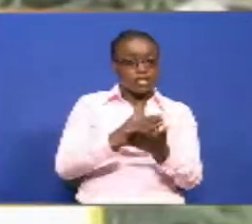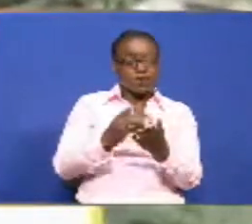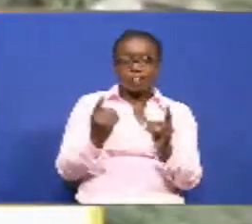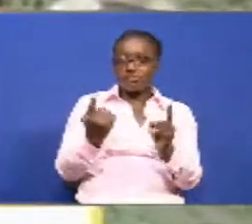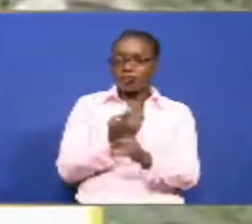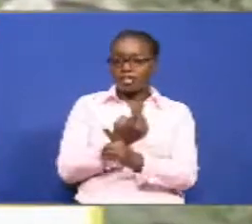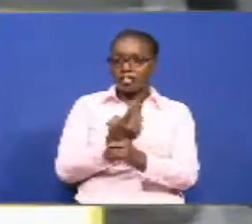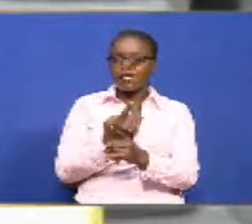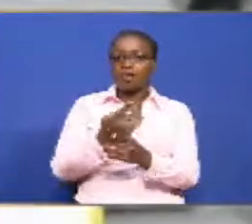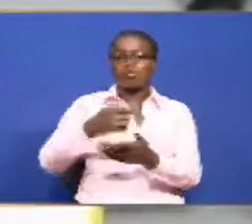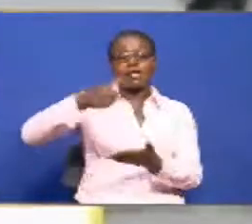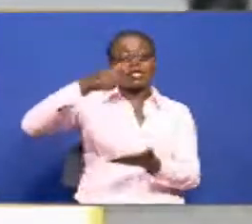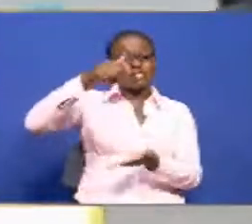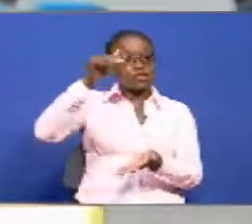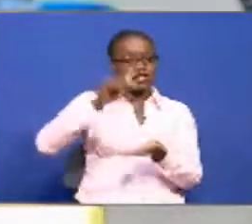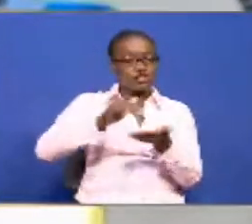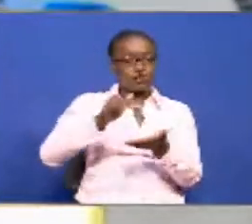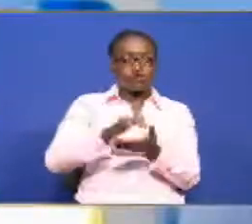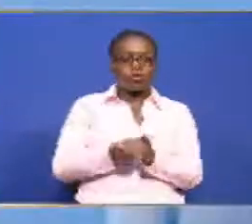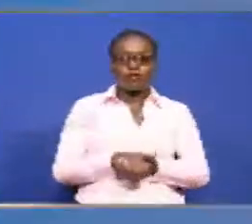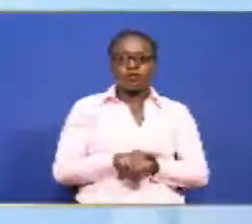ikikatwa.